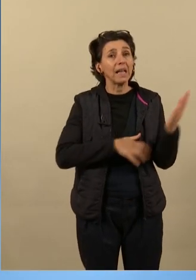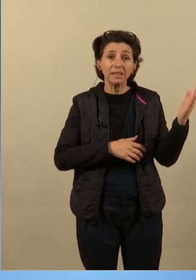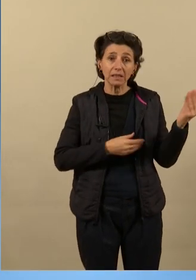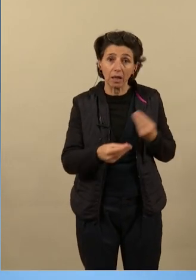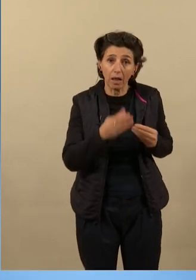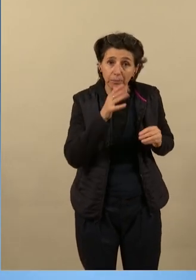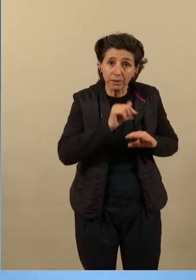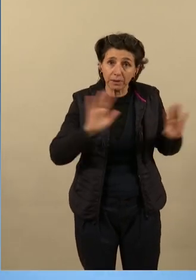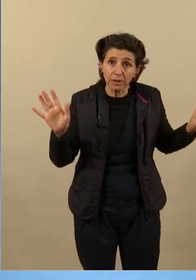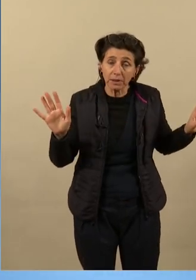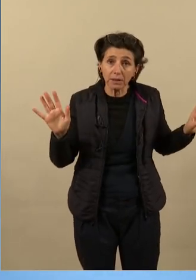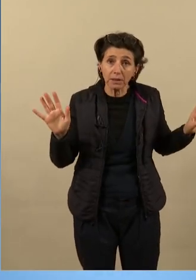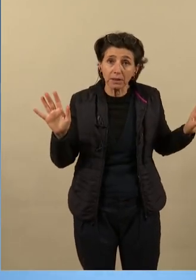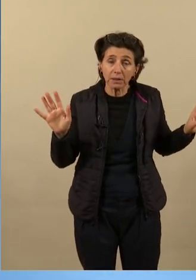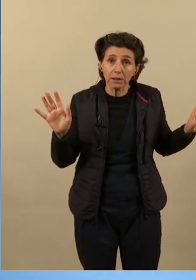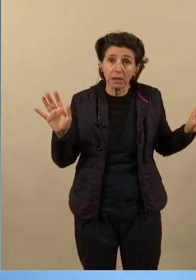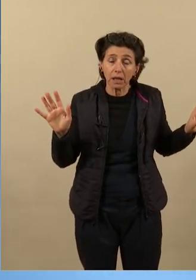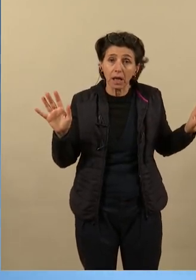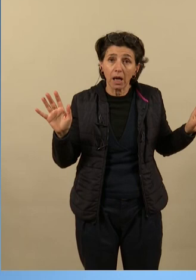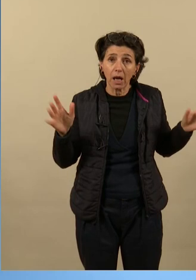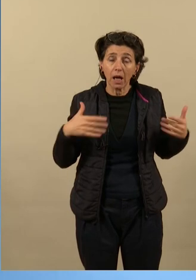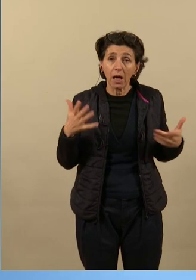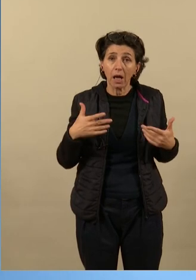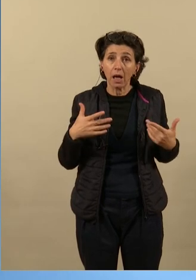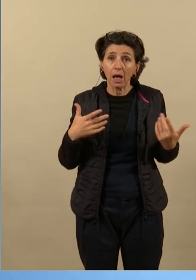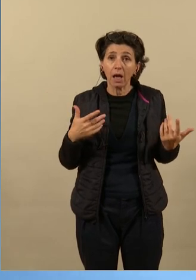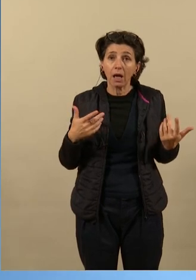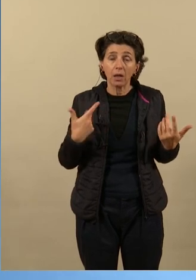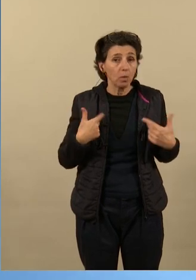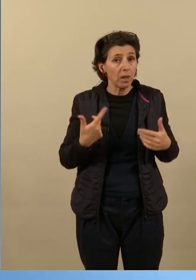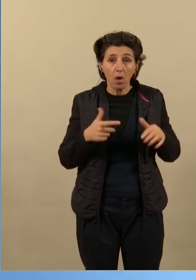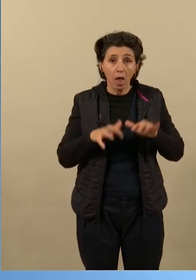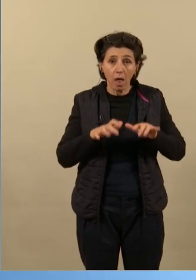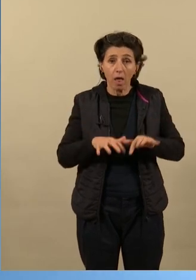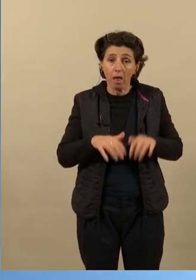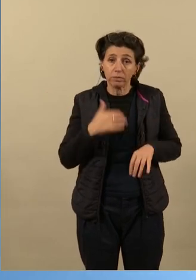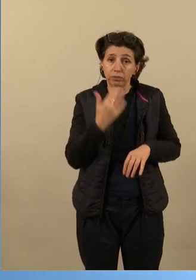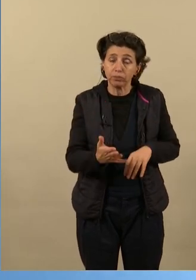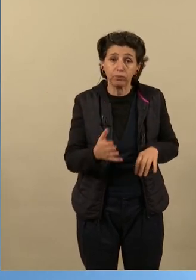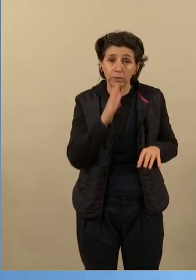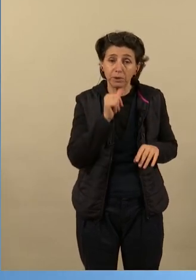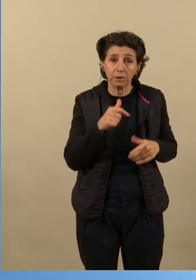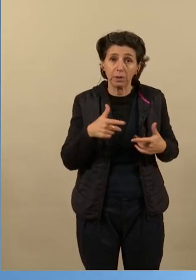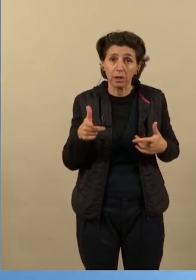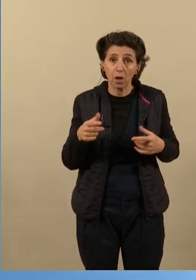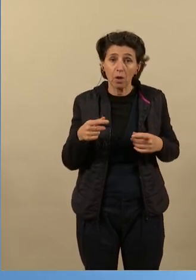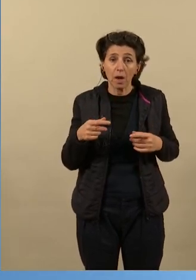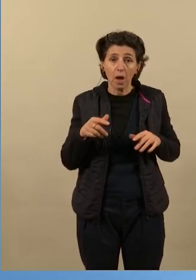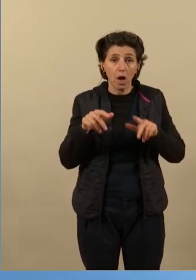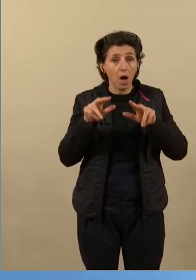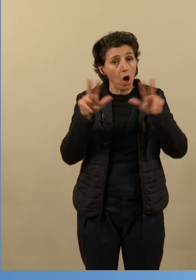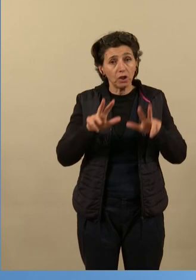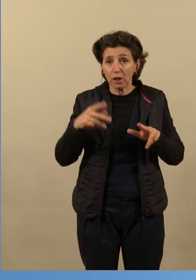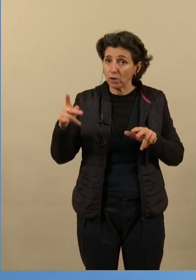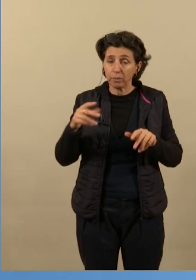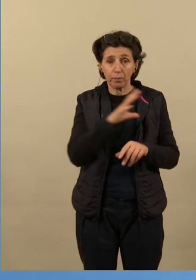non là je su désolé mais c'est pour ça que y a des délis c'est que là on n pas les on n pas la possibilité il faut que vous partageiez l'ordinateur madame